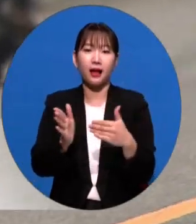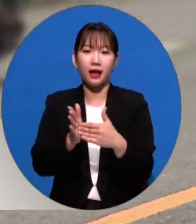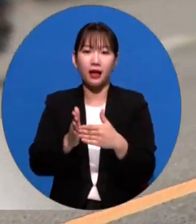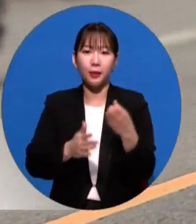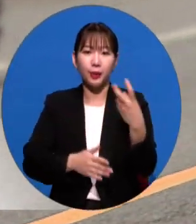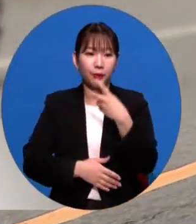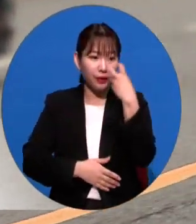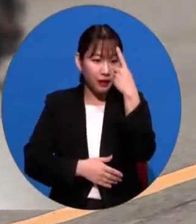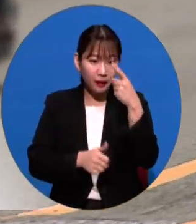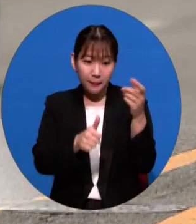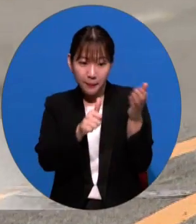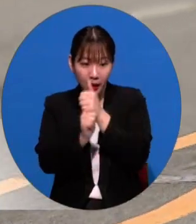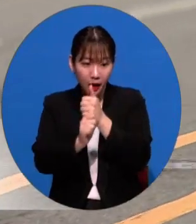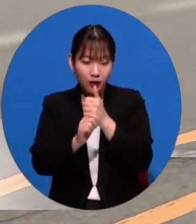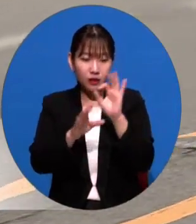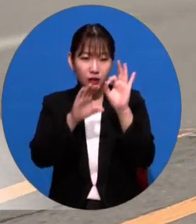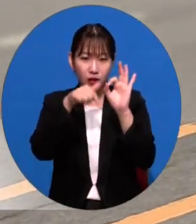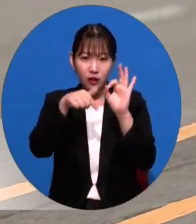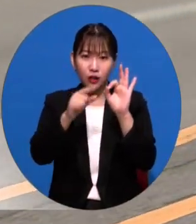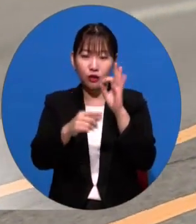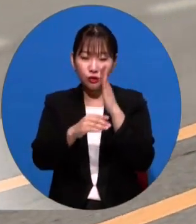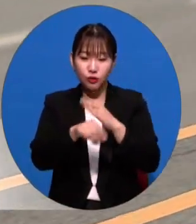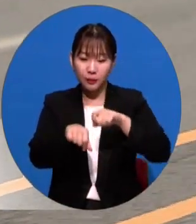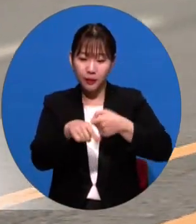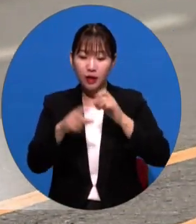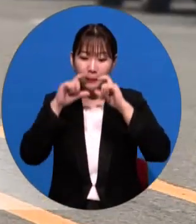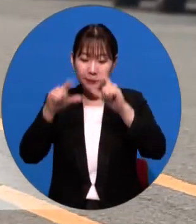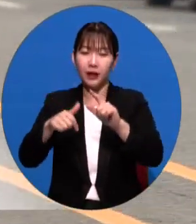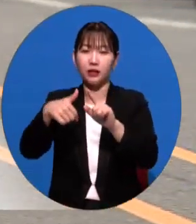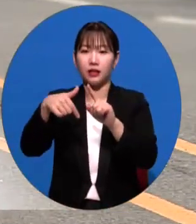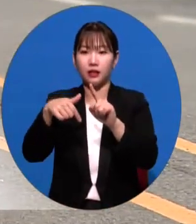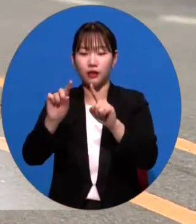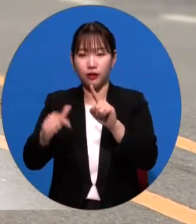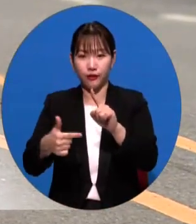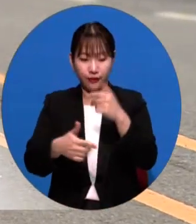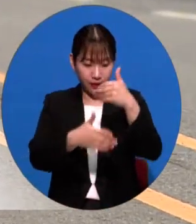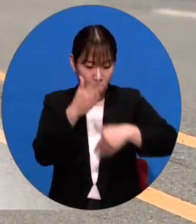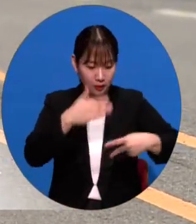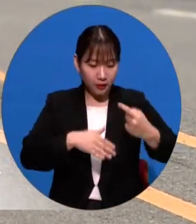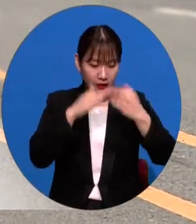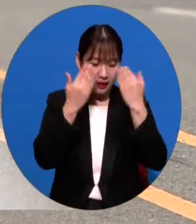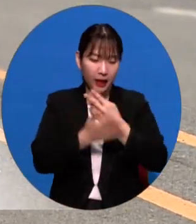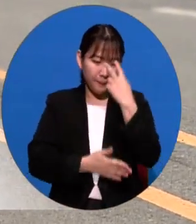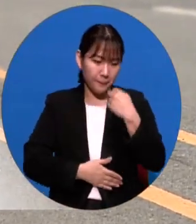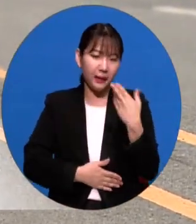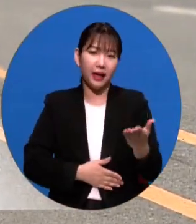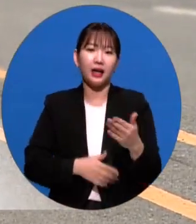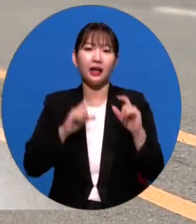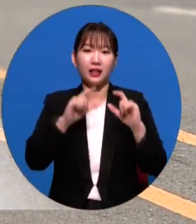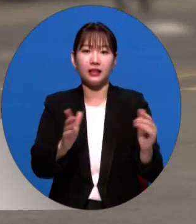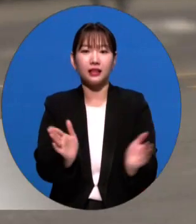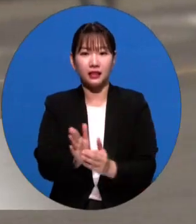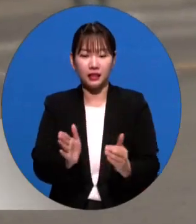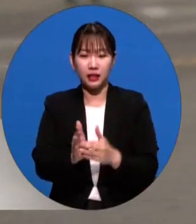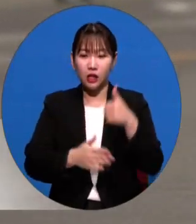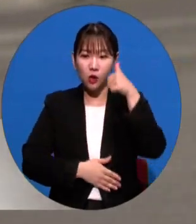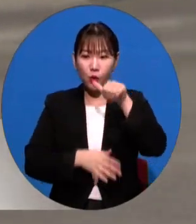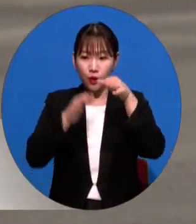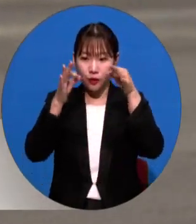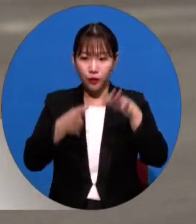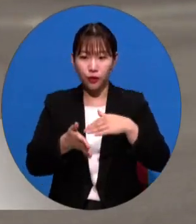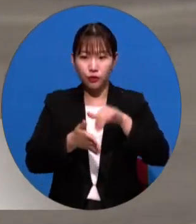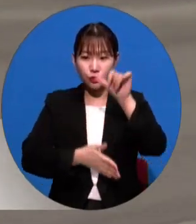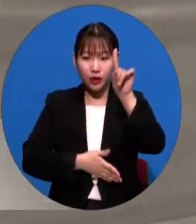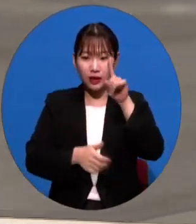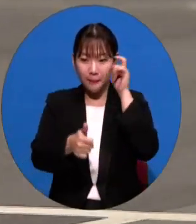심지어 단속된 10건 가운데 과태료 부과는 한 건. 그나마 나머지도 모두 계도 조치됐습니다. 5개월 동안 한